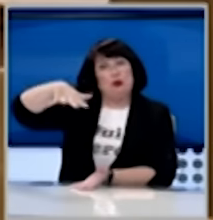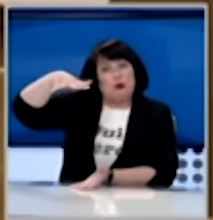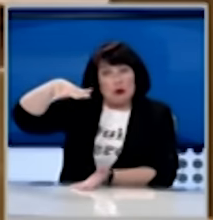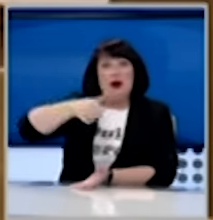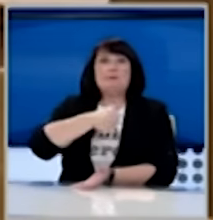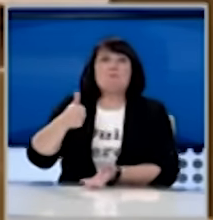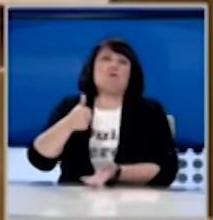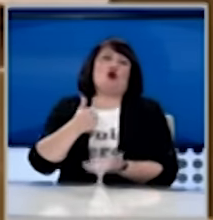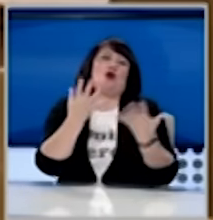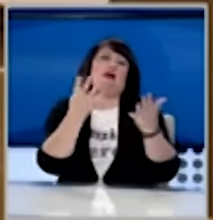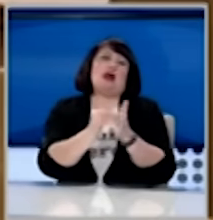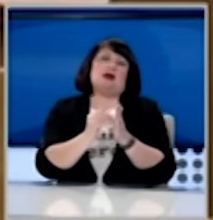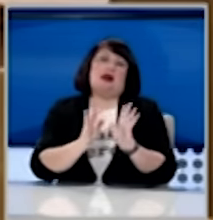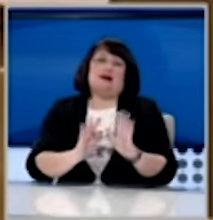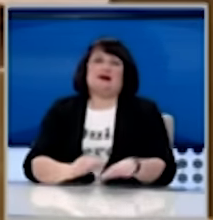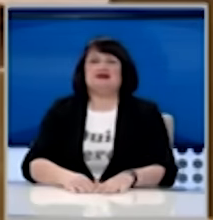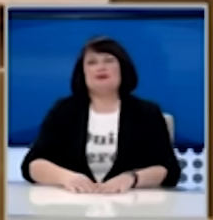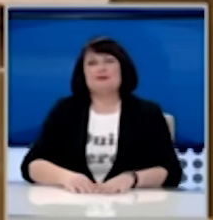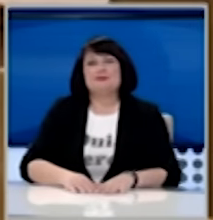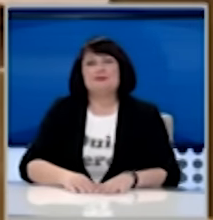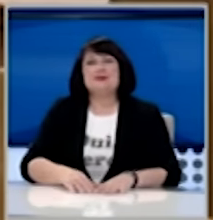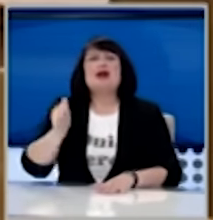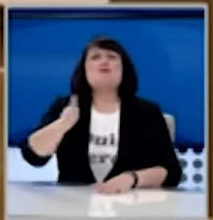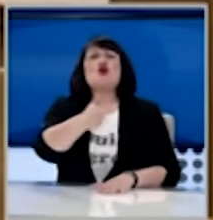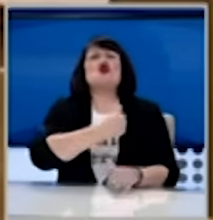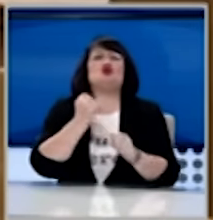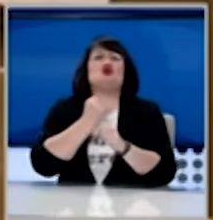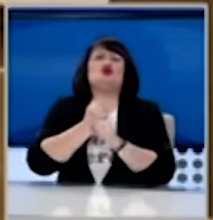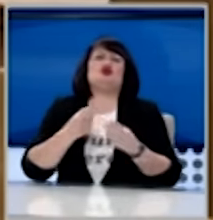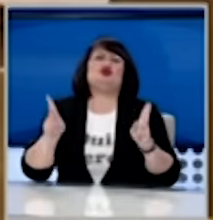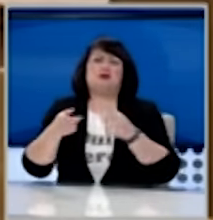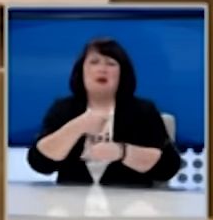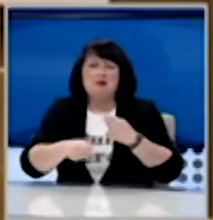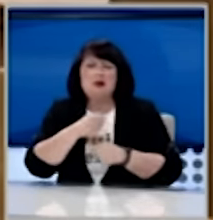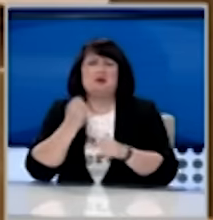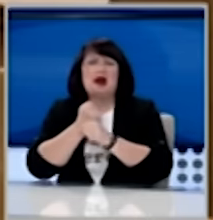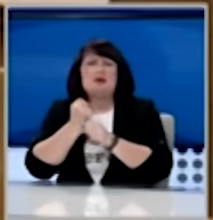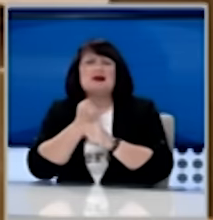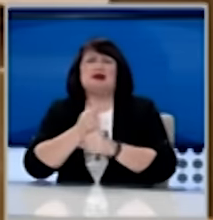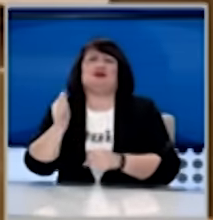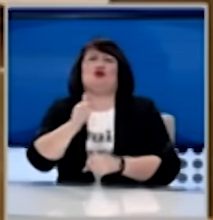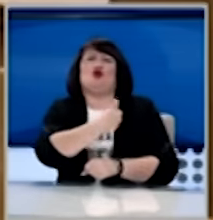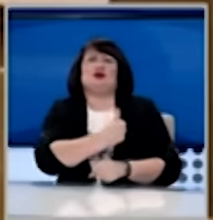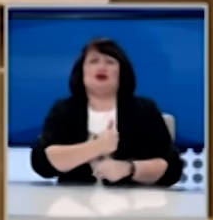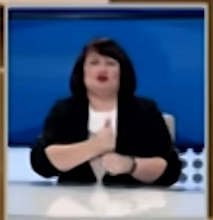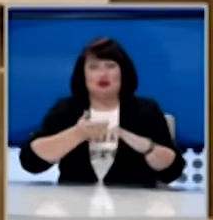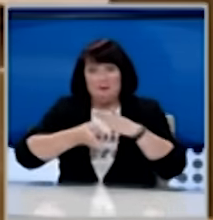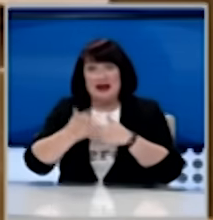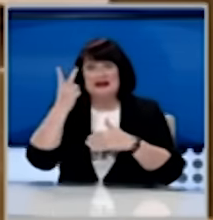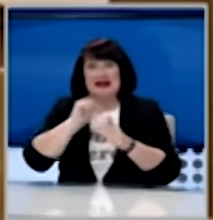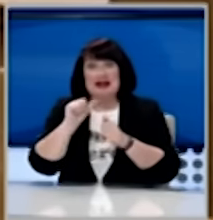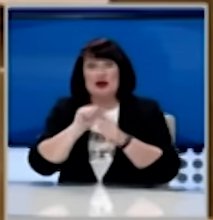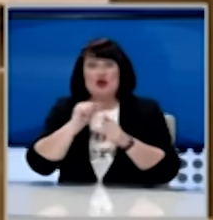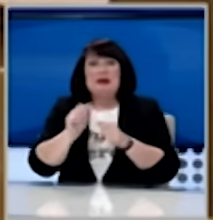ίδια βεβαιότητα ζουν και χιλιάδες αυτοαπασχολούμενοι επαγγελματίες έμποροι οι οποίοι έζησαν αυτούς τους δύο